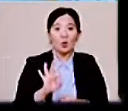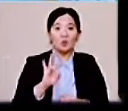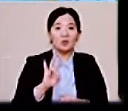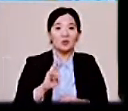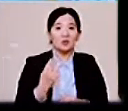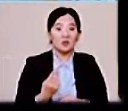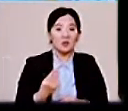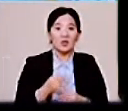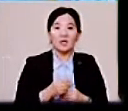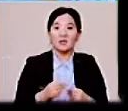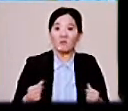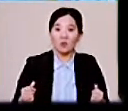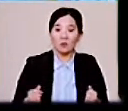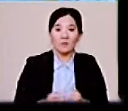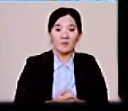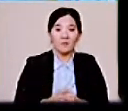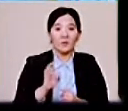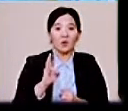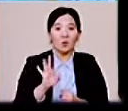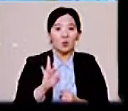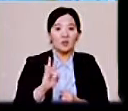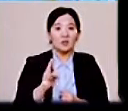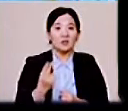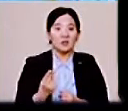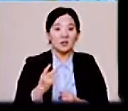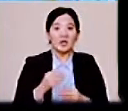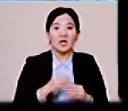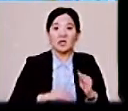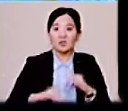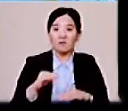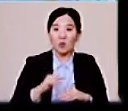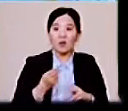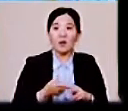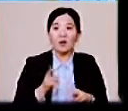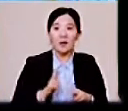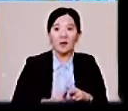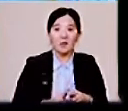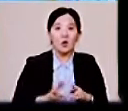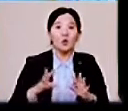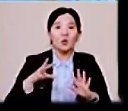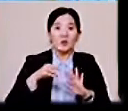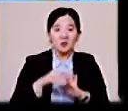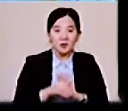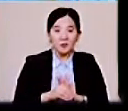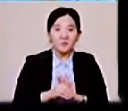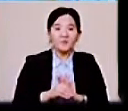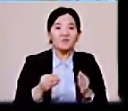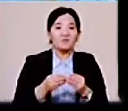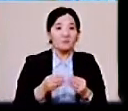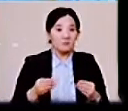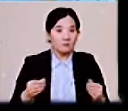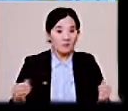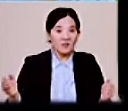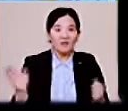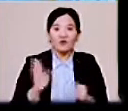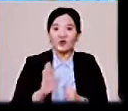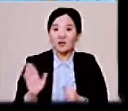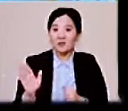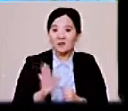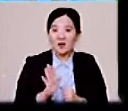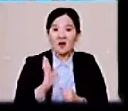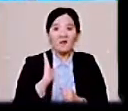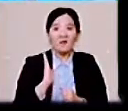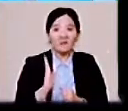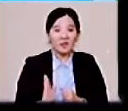концентрация раствора. Концентрация раствора, ребят, это содержание растворенного вещества